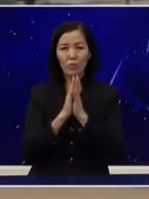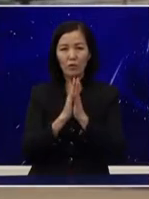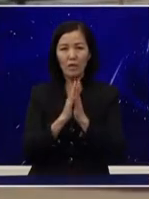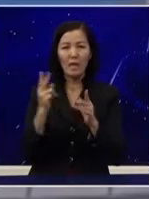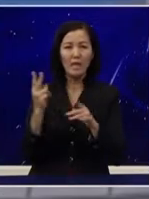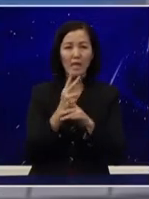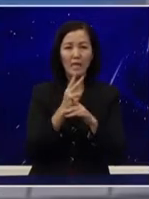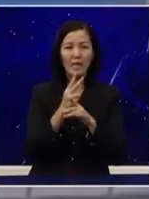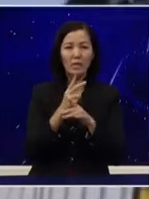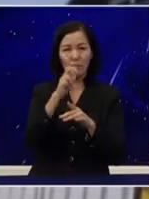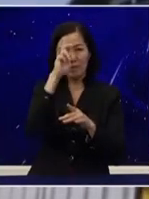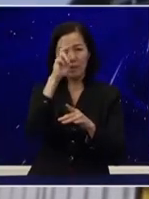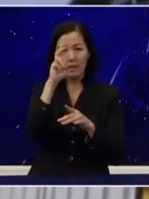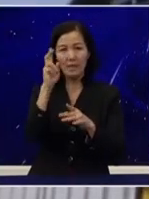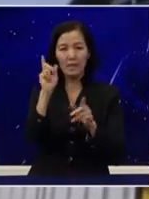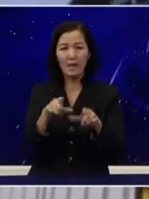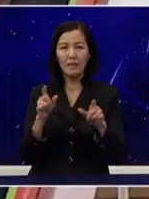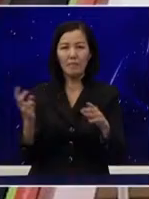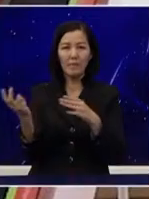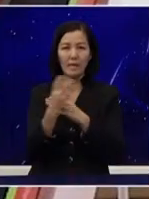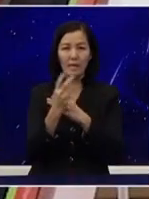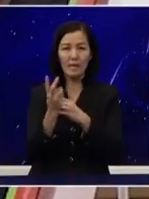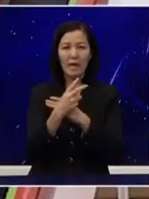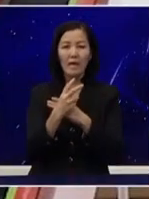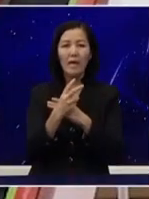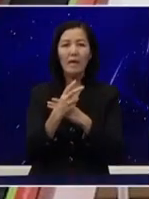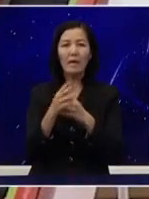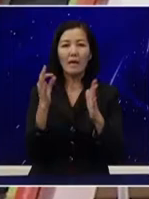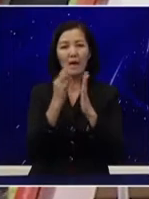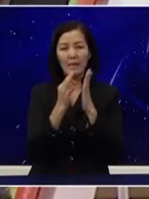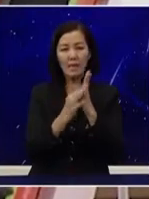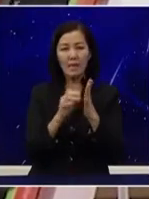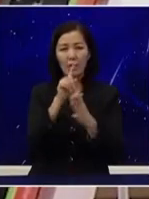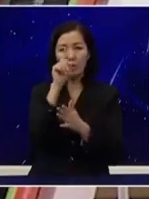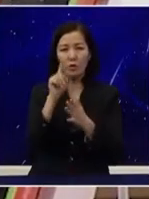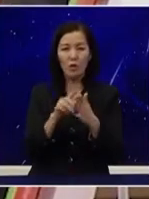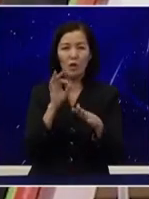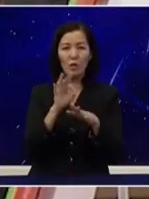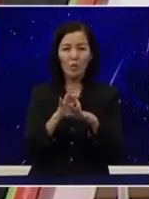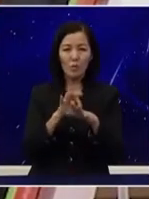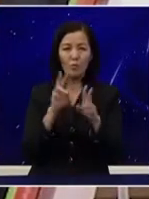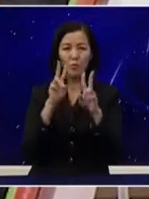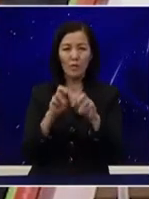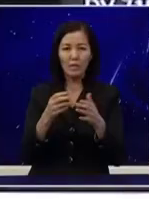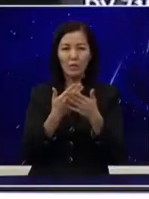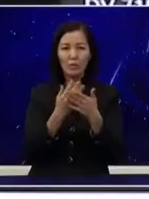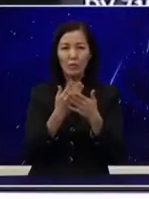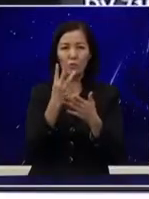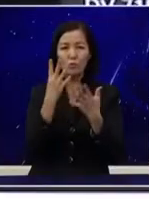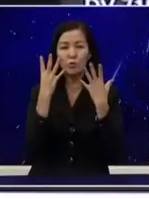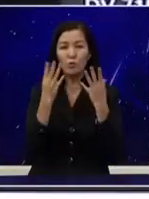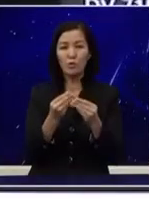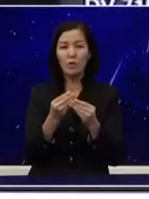санатқа жататын елдерден келетін адамдарға термометрия анкеталау коронавирус бойынша тесттен 3 тәулік бұрын өткені туралы